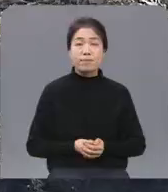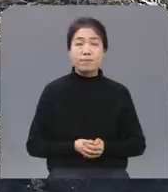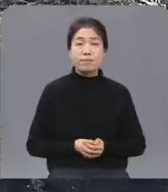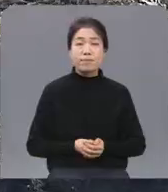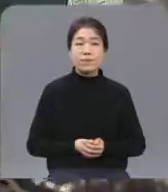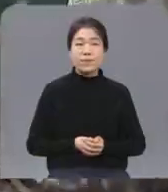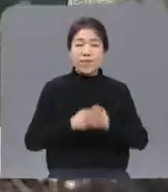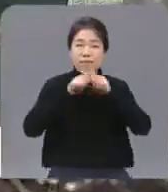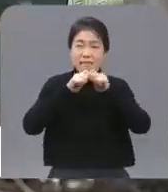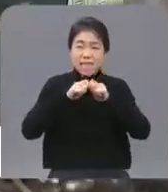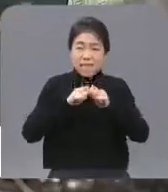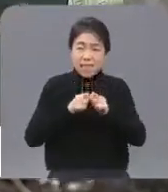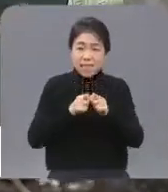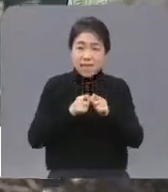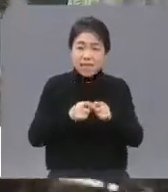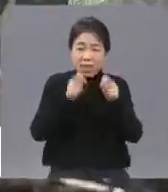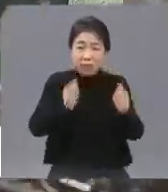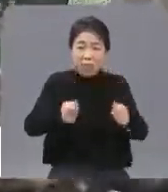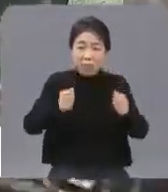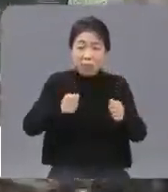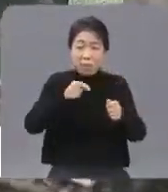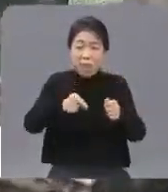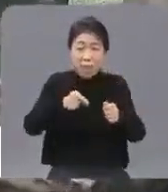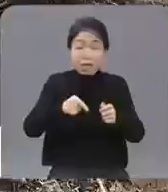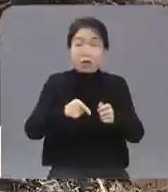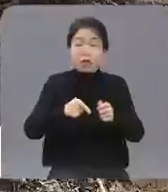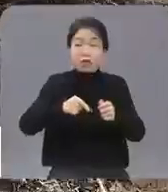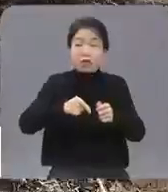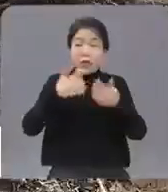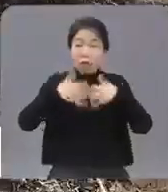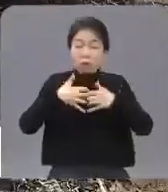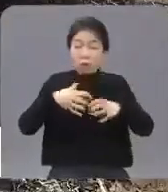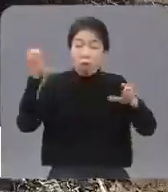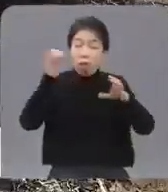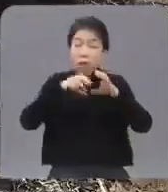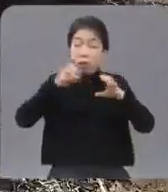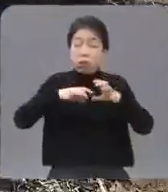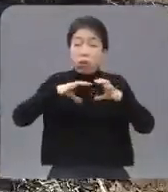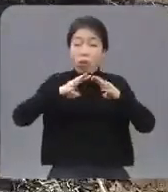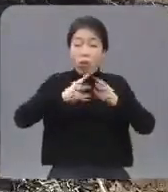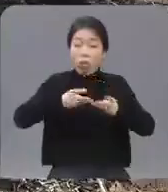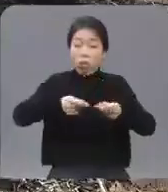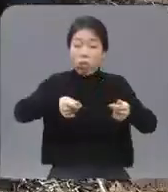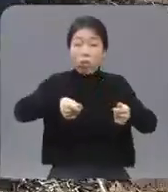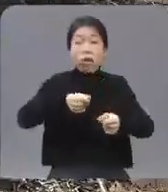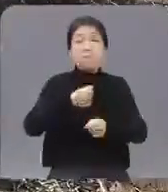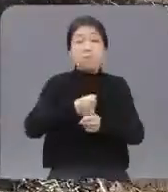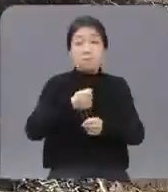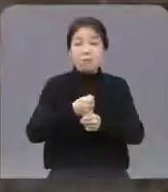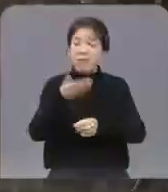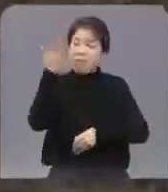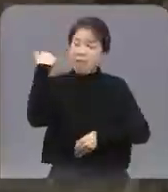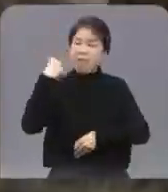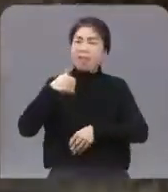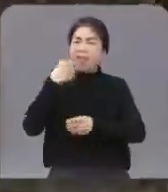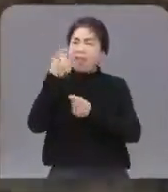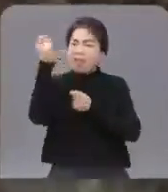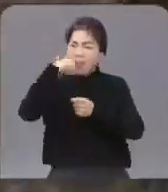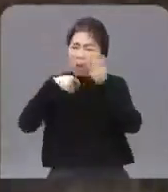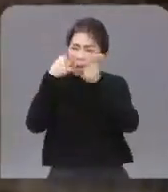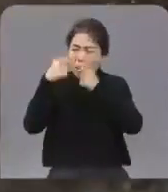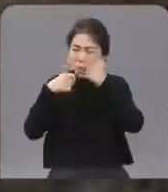깨를 떨어낸 계단을 분쇄기에 집어넣자 순식간에 잘게 부서져 나옵니다 예전 같으면 불에 태웠지만